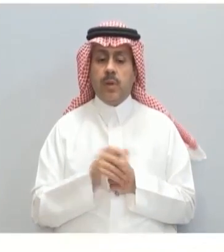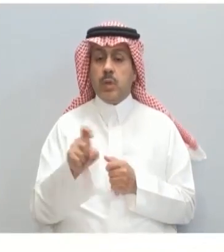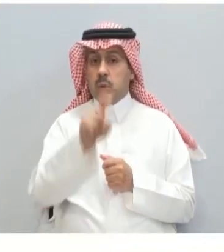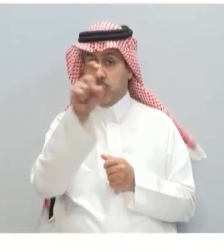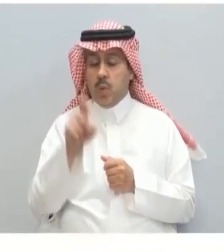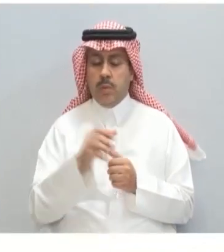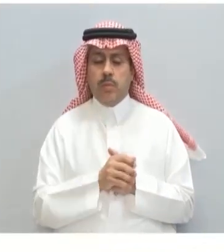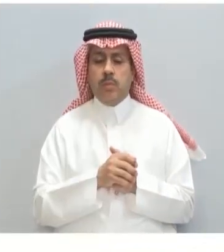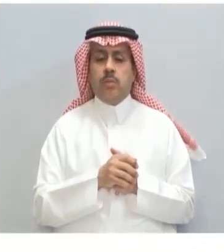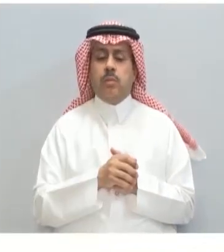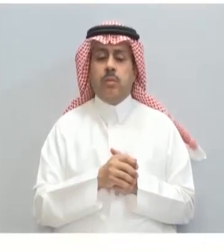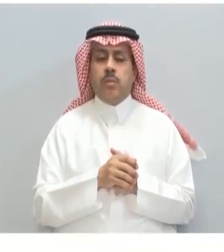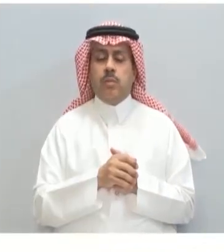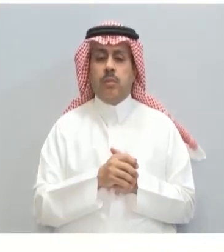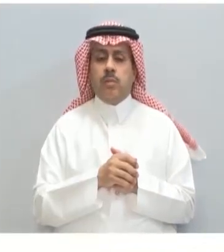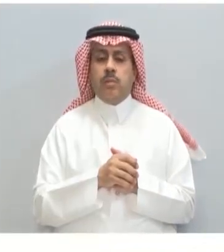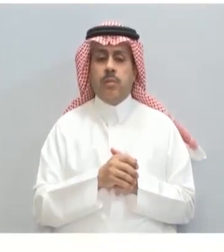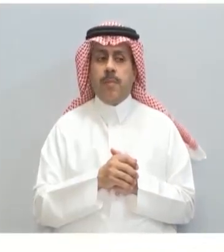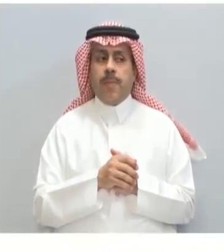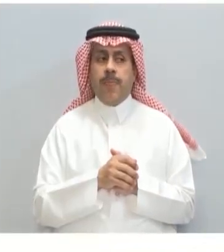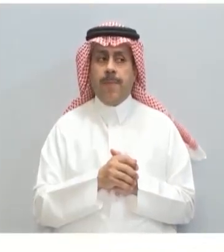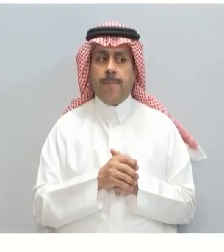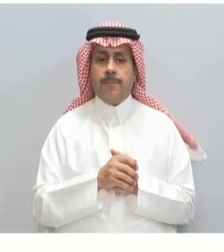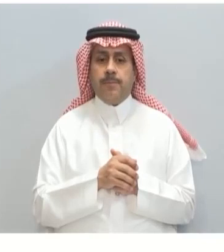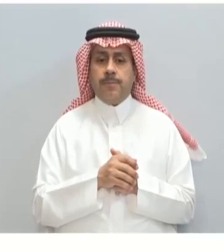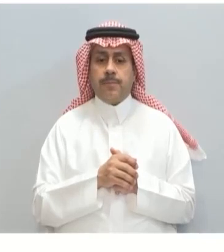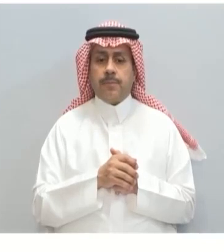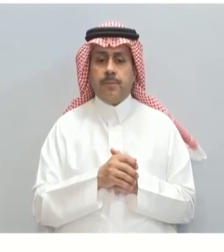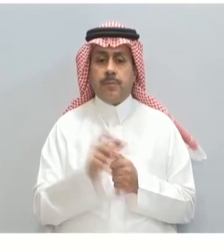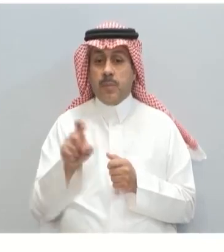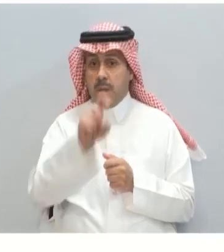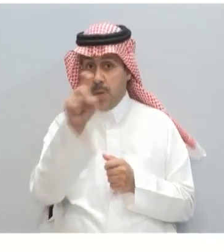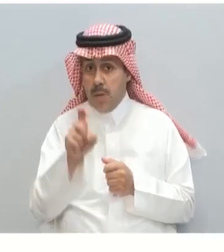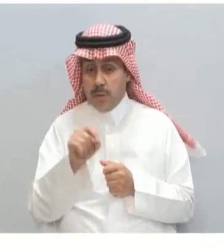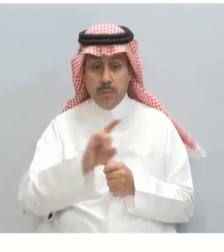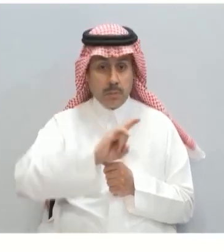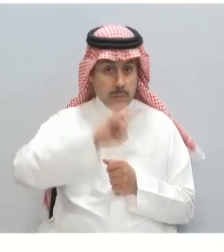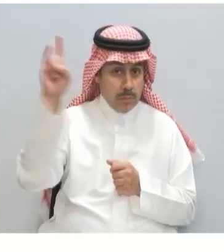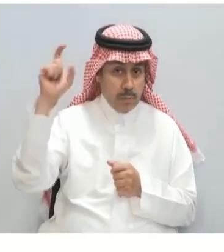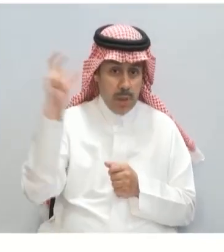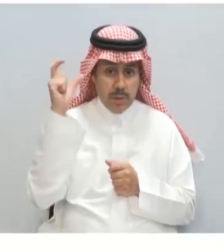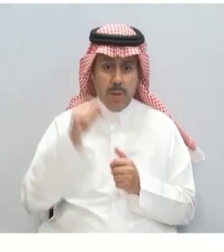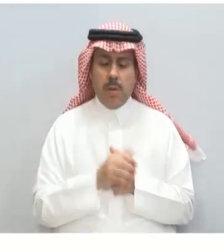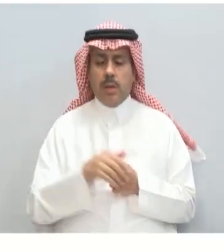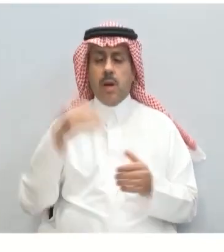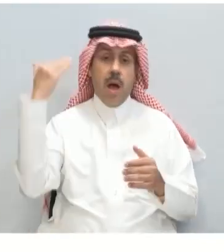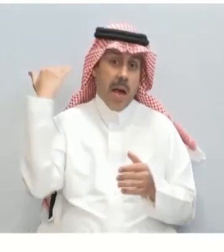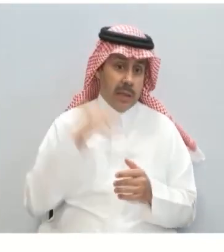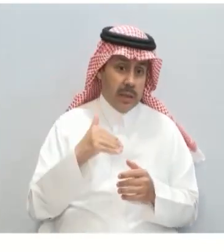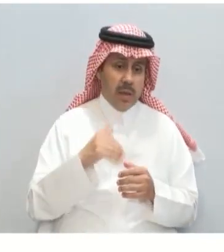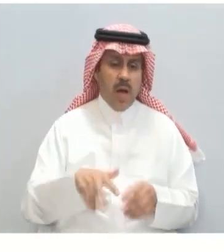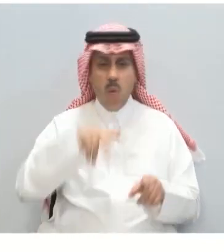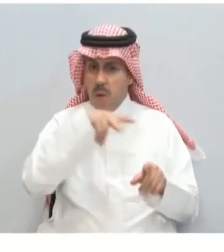ناتي واياكم الى تقويم اخر من التقويمات المتعلقه بالايات الكريمات لماذا نهى الاسلام عن قتل او